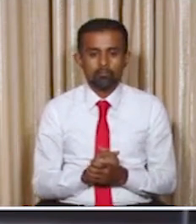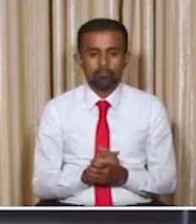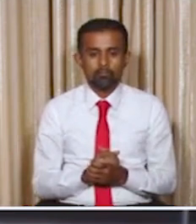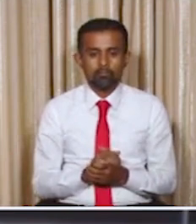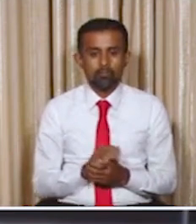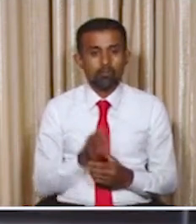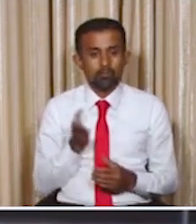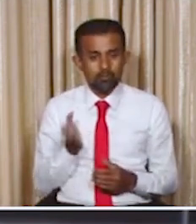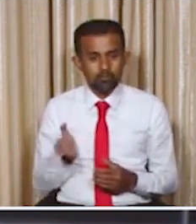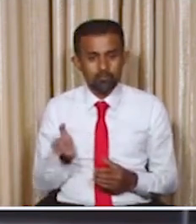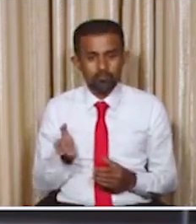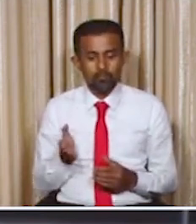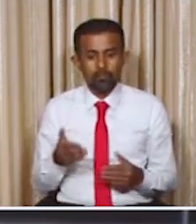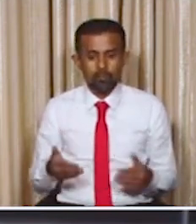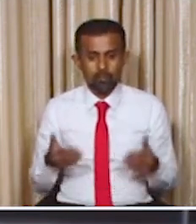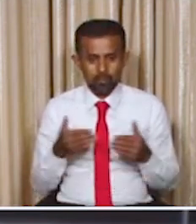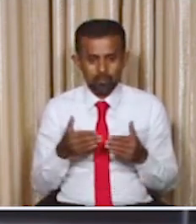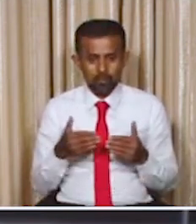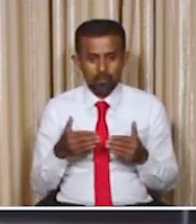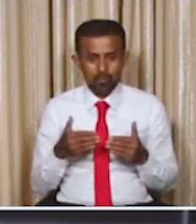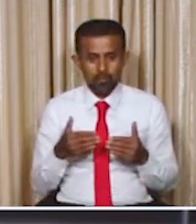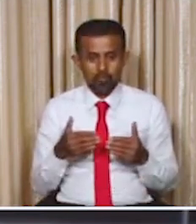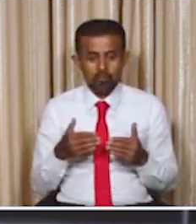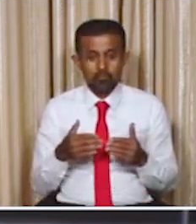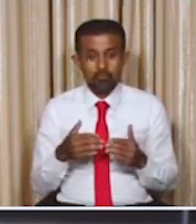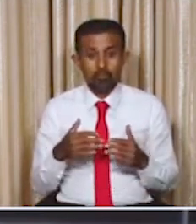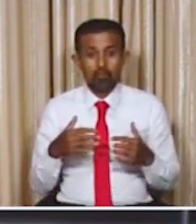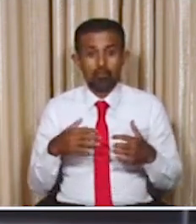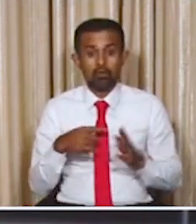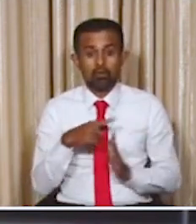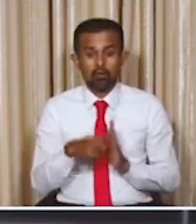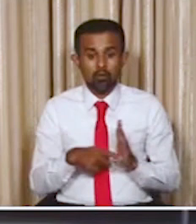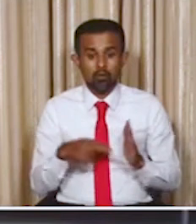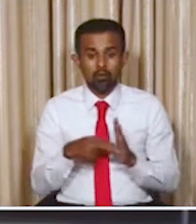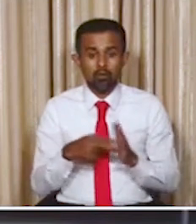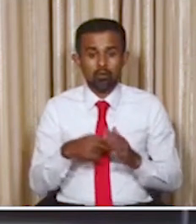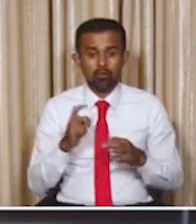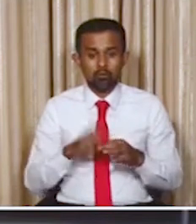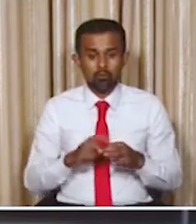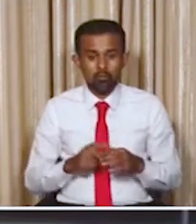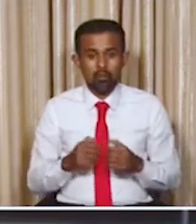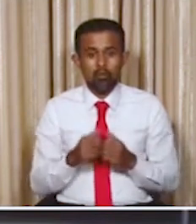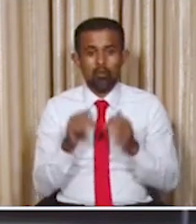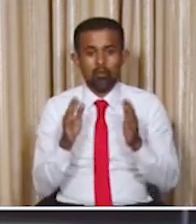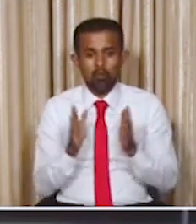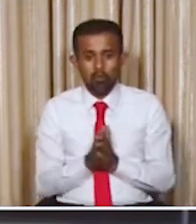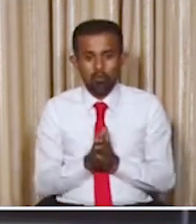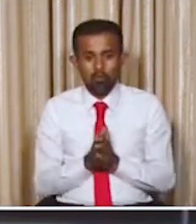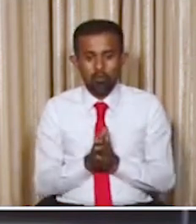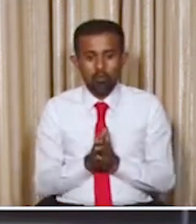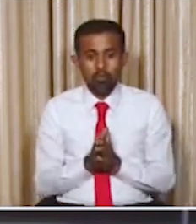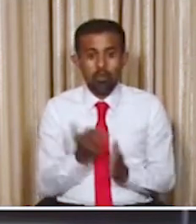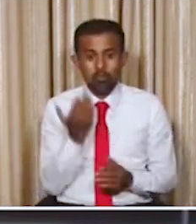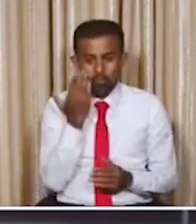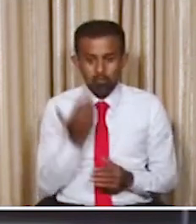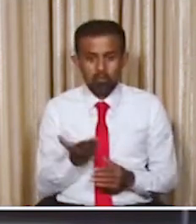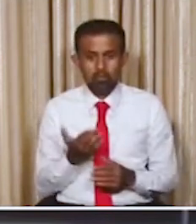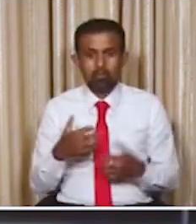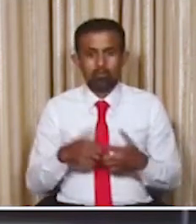මේ අද රටේ මේ තත්ත්වය මේ ආර්ථික තත්ත්වය මේ සියල්ලක්ම අද අපි මේ මූණ දෙන